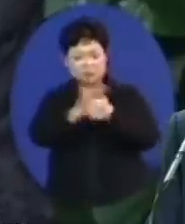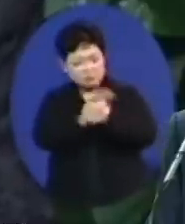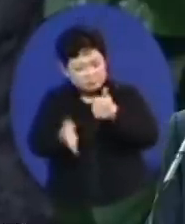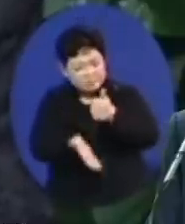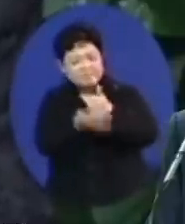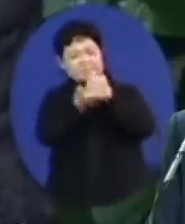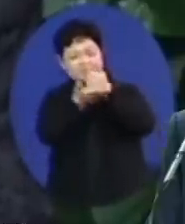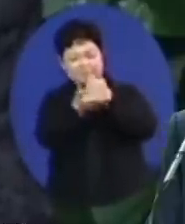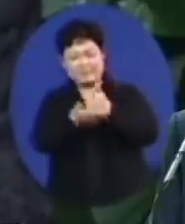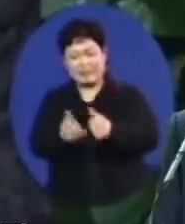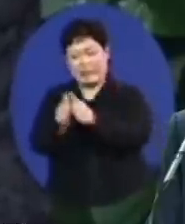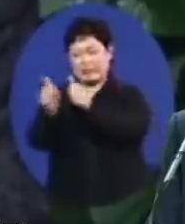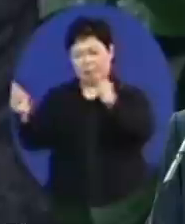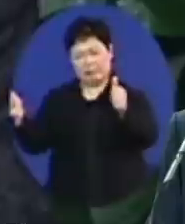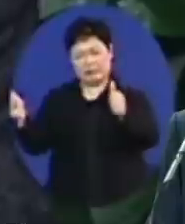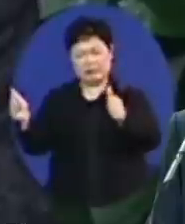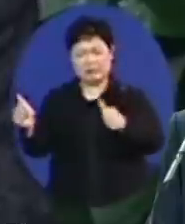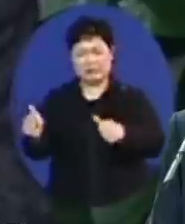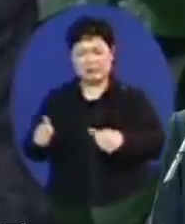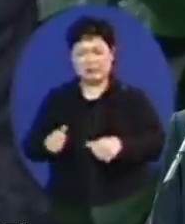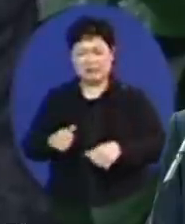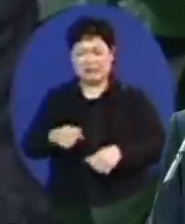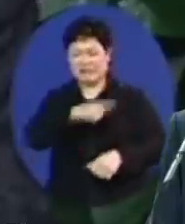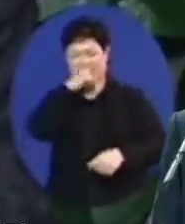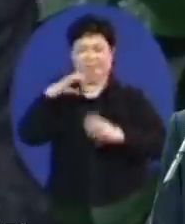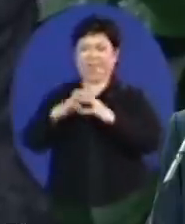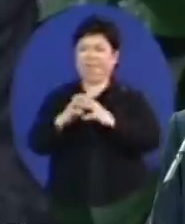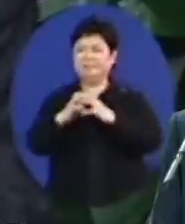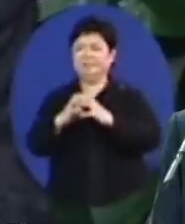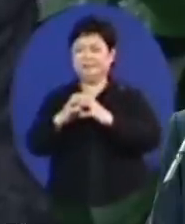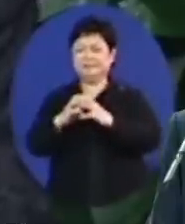것입니다. 남자들은 괜히 권위와 위험을 세우고